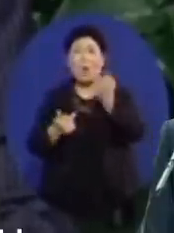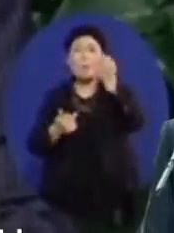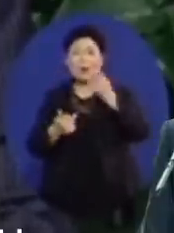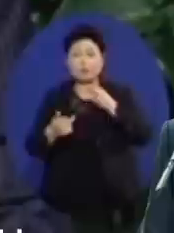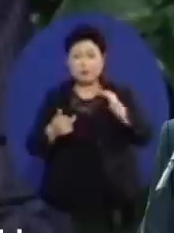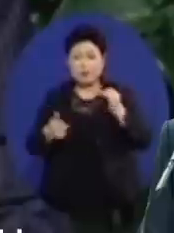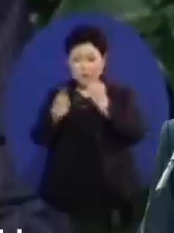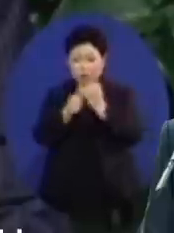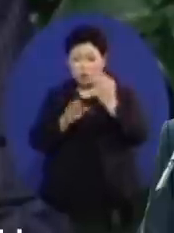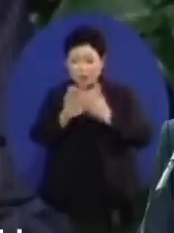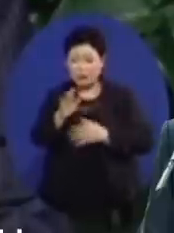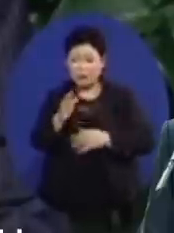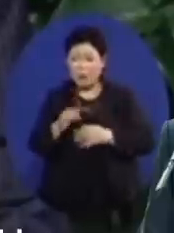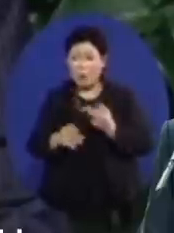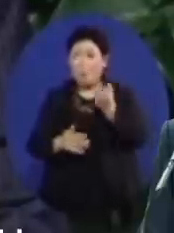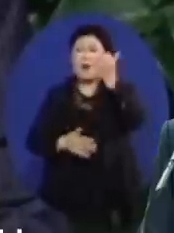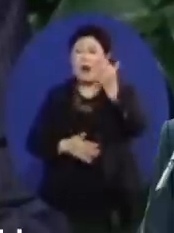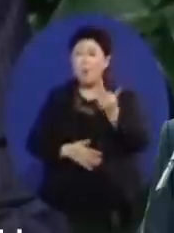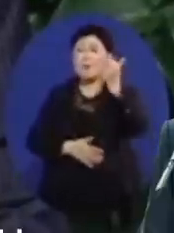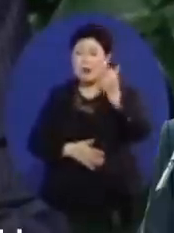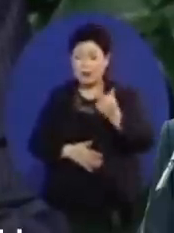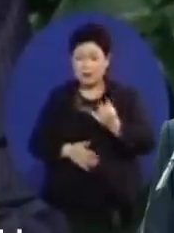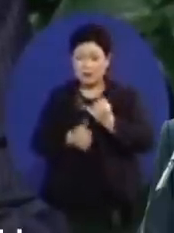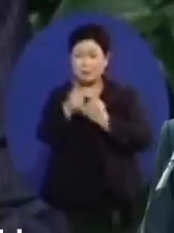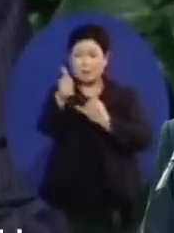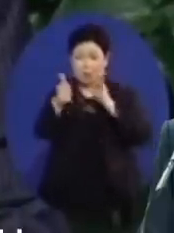결혼을 하고 난 다음에도 오빠.